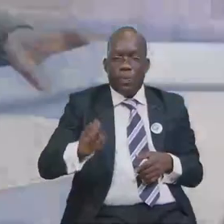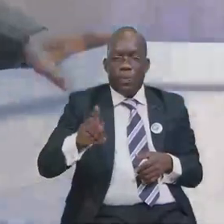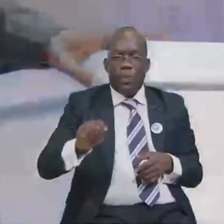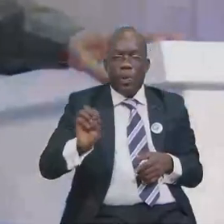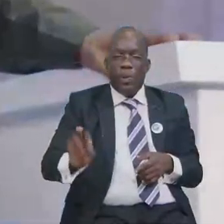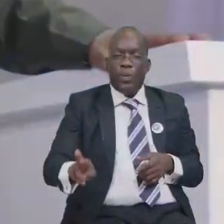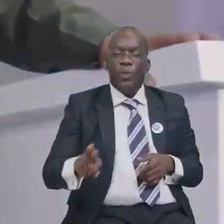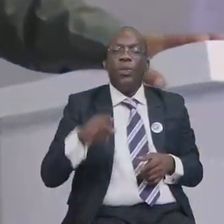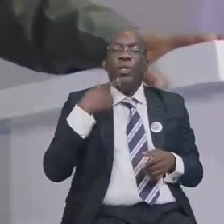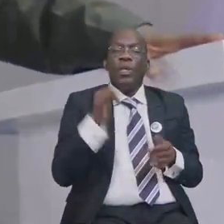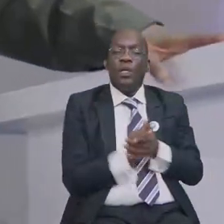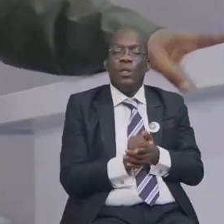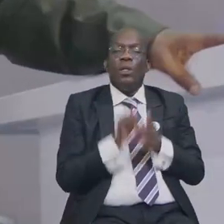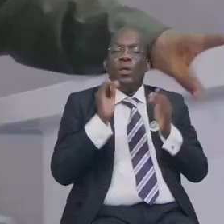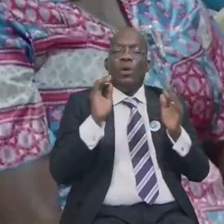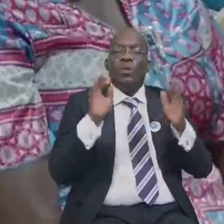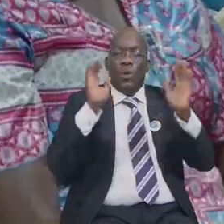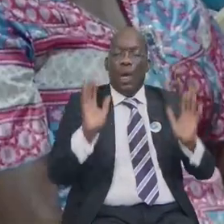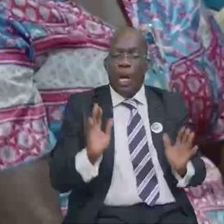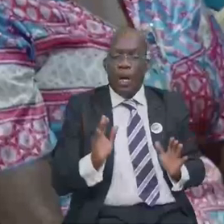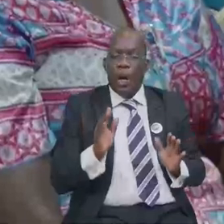miracles vont commencer à se produire maintenant.